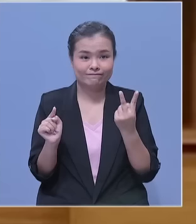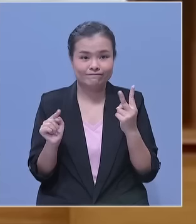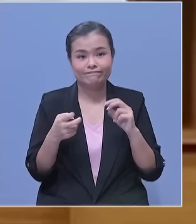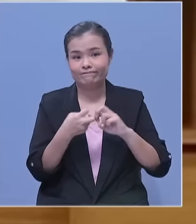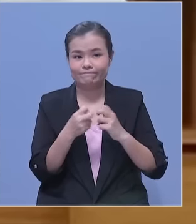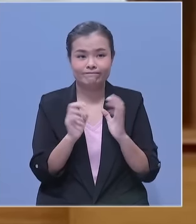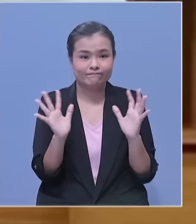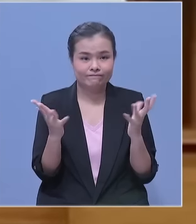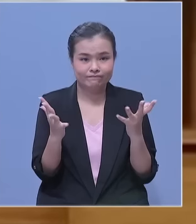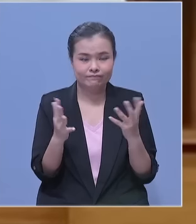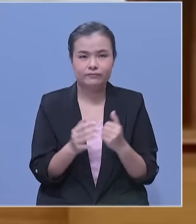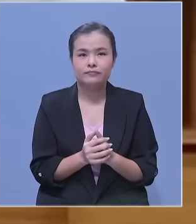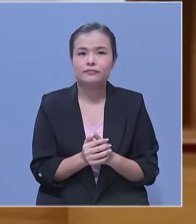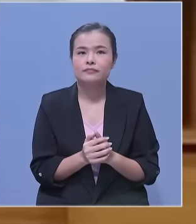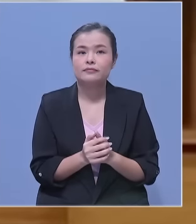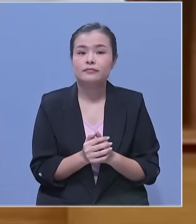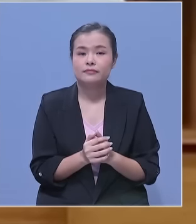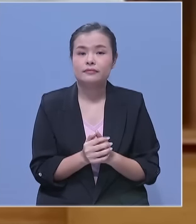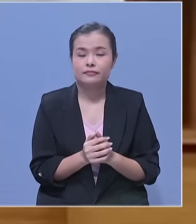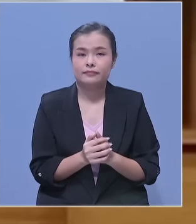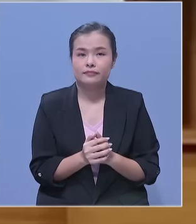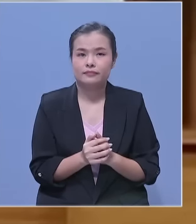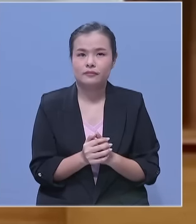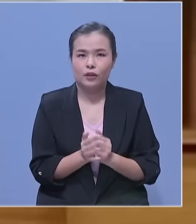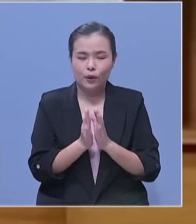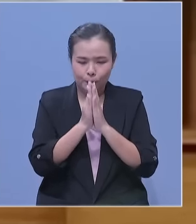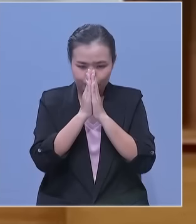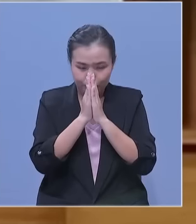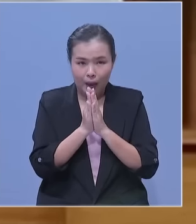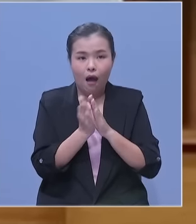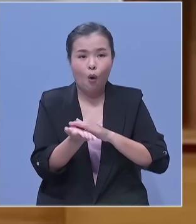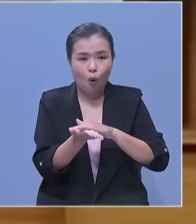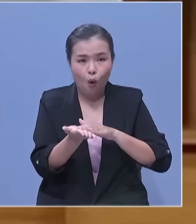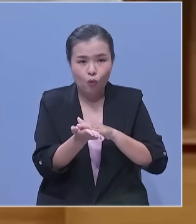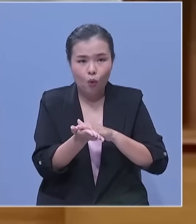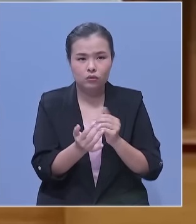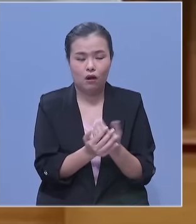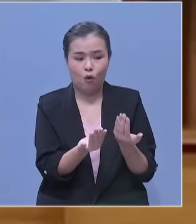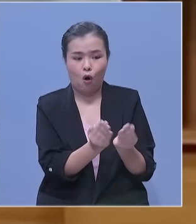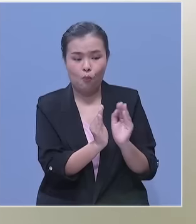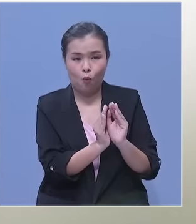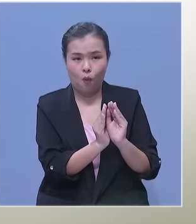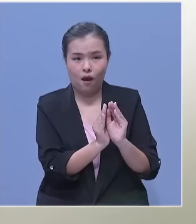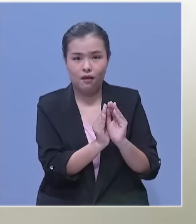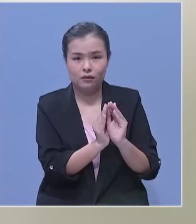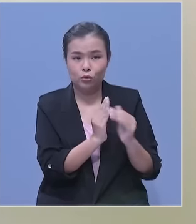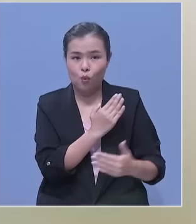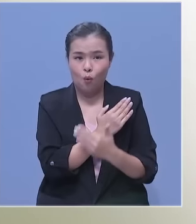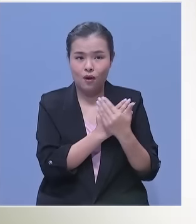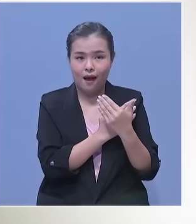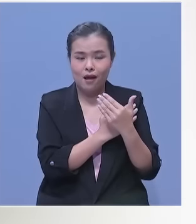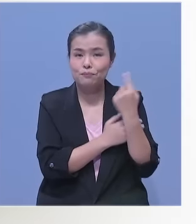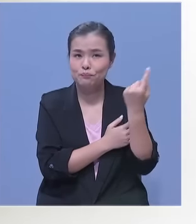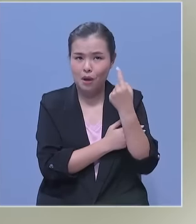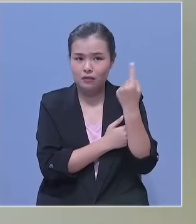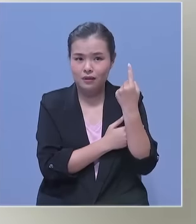ดใจซึ่งตัวคุณสมหวังเองบอกว่าต้องกราบขอโทษด้วยถ้าทางฝ่ายคู่กรณีมีโอกาสได้พาครอบครัว